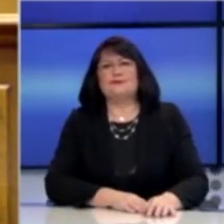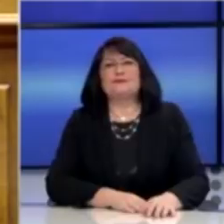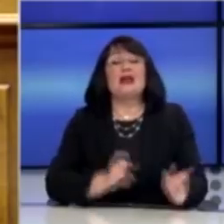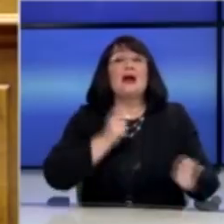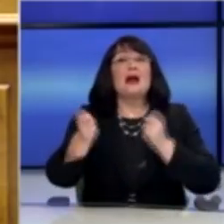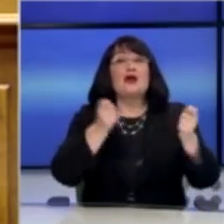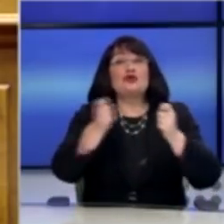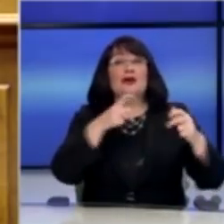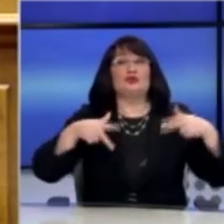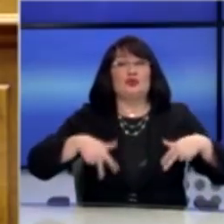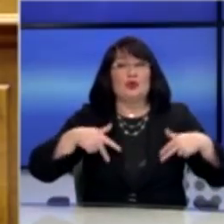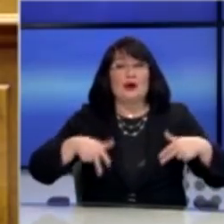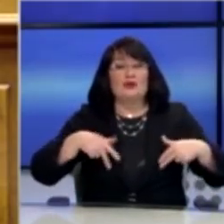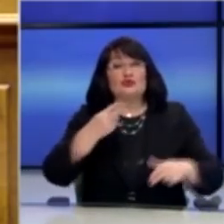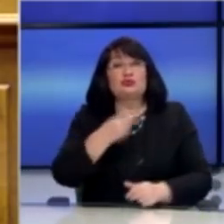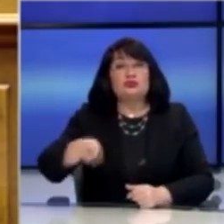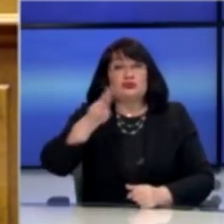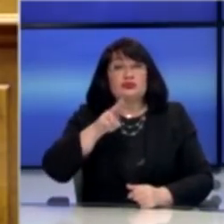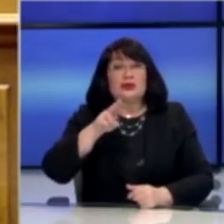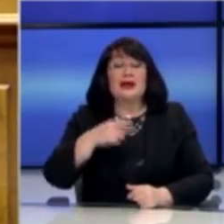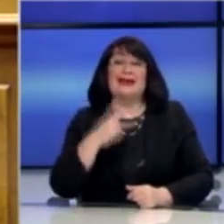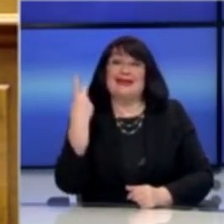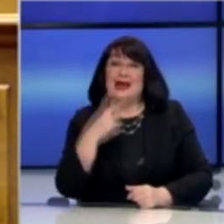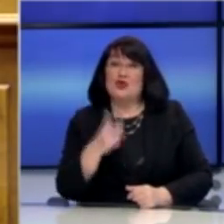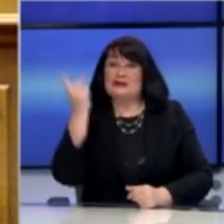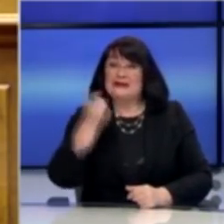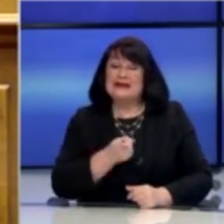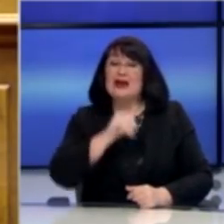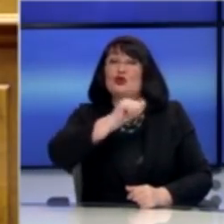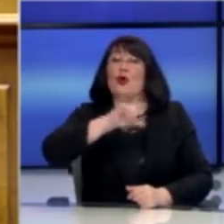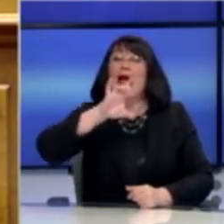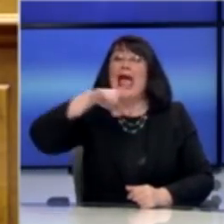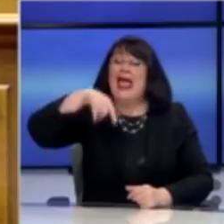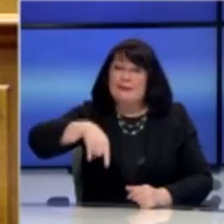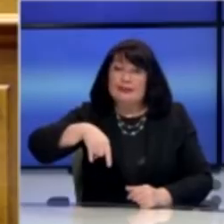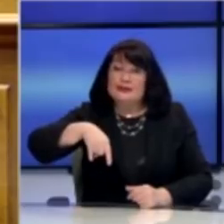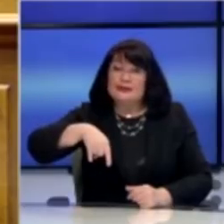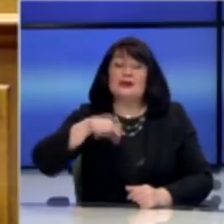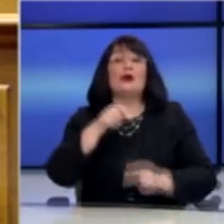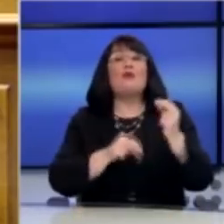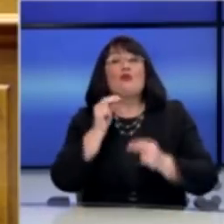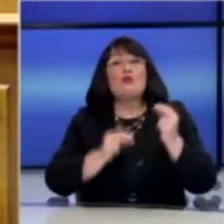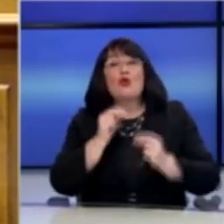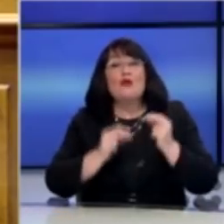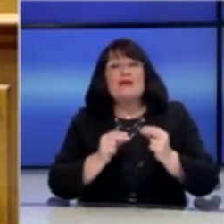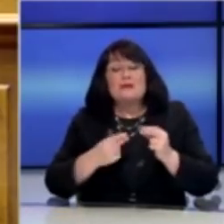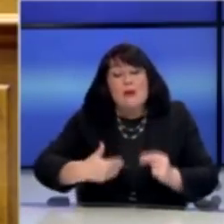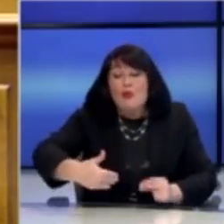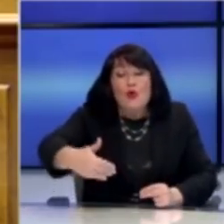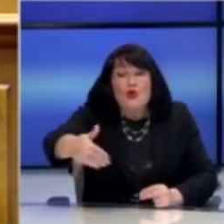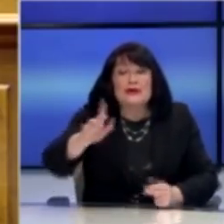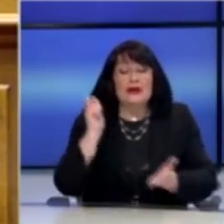χρέος έχει εκτιναχθεί πάνω από το 200% του ΑΕΠ και το πρόβλημα αποπληρωμής